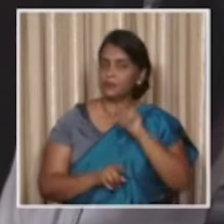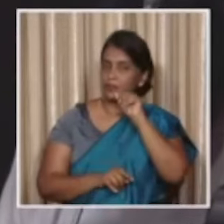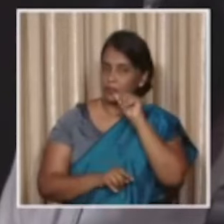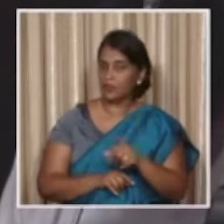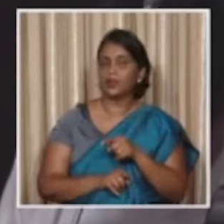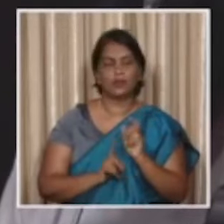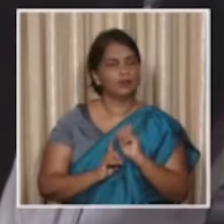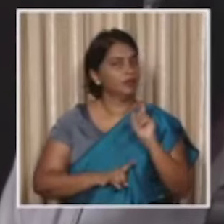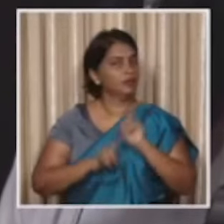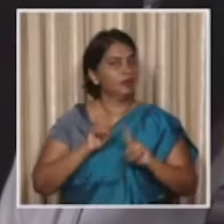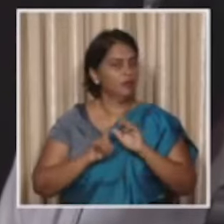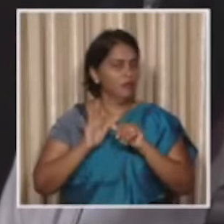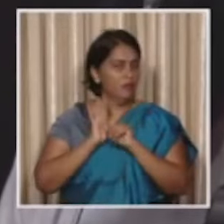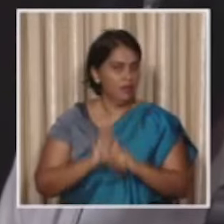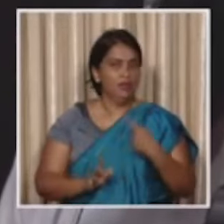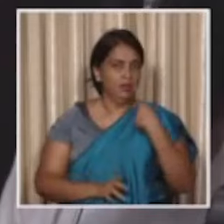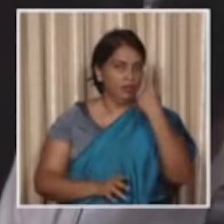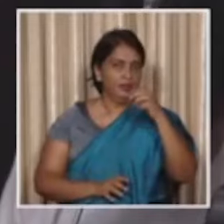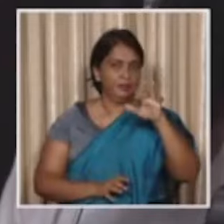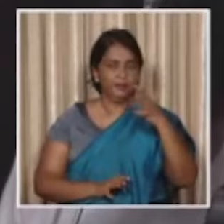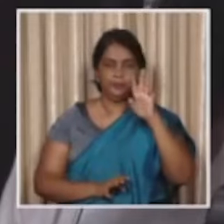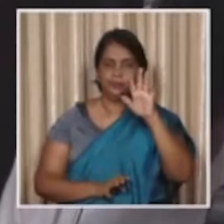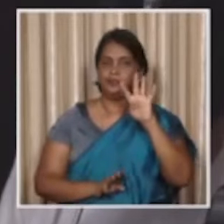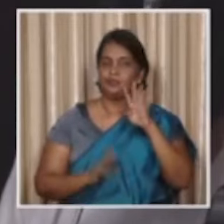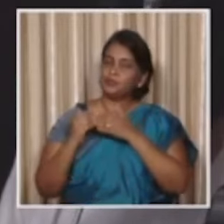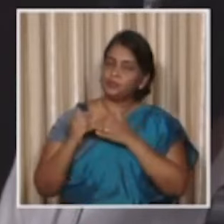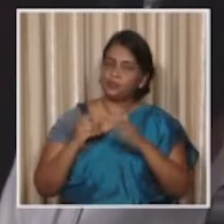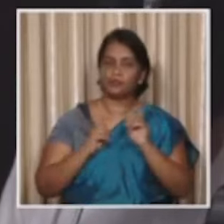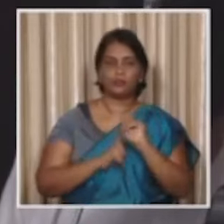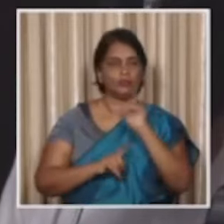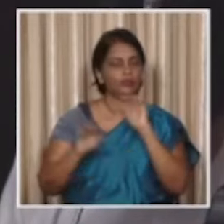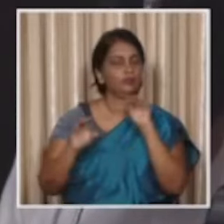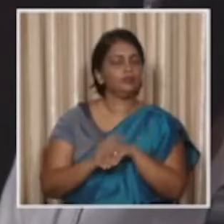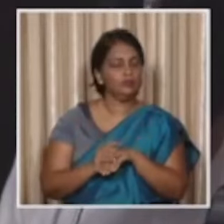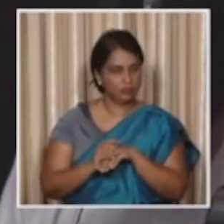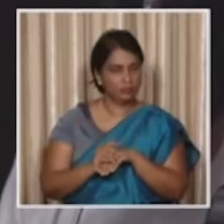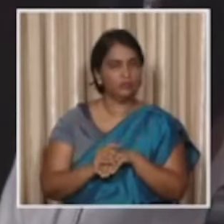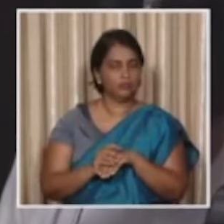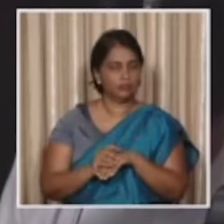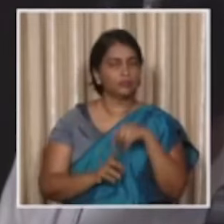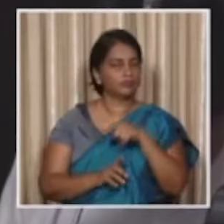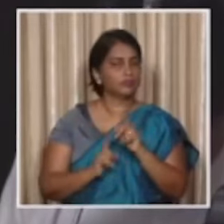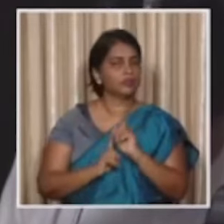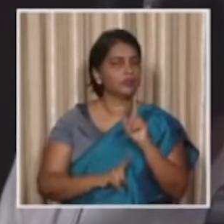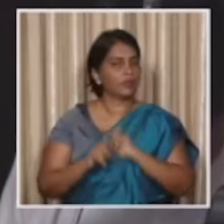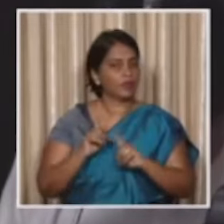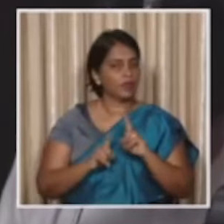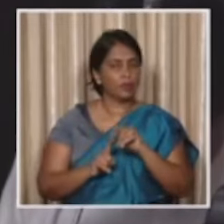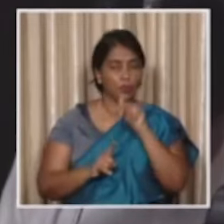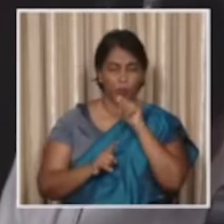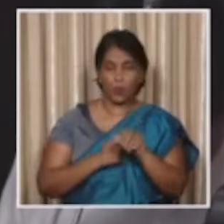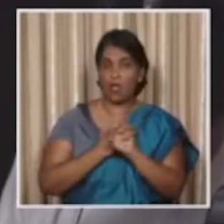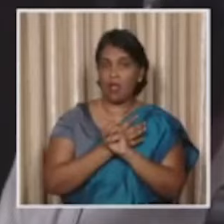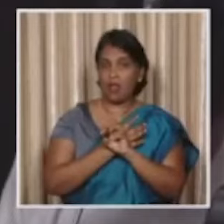මේ පාර්ලිමේන්තුවේ හැල්වි මම 1994 ඉඳලා මේ පාර්ලිමේන්තුවේ ඉන්නවා. මම හිතන්නේ මේ පාර්ලිමේන්තුව සජීවීව